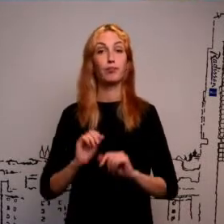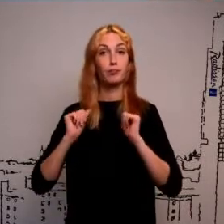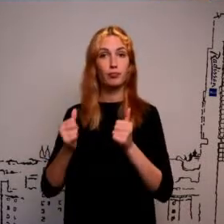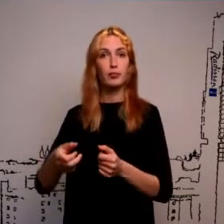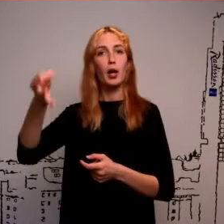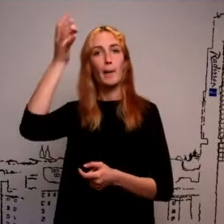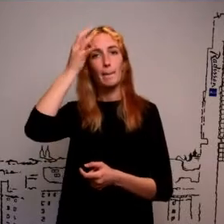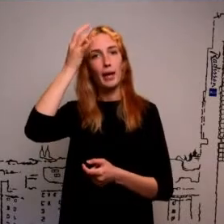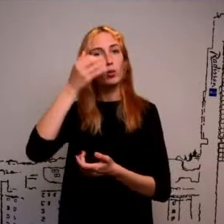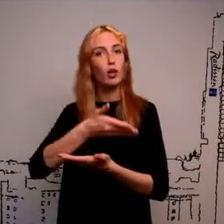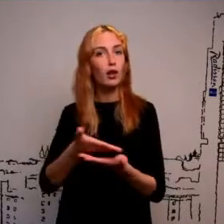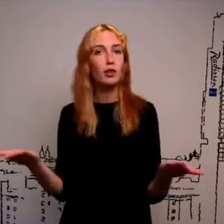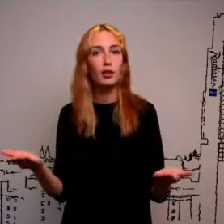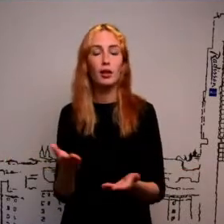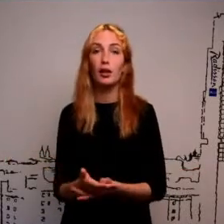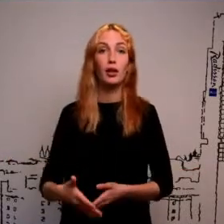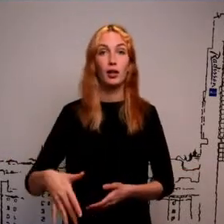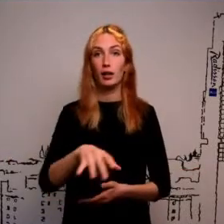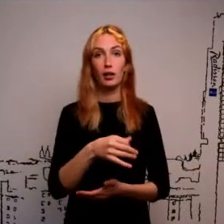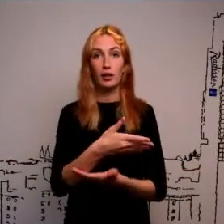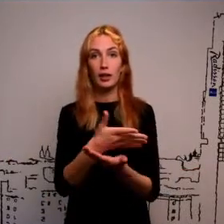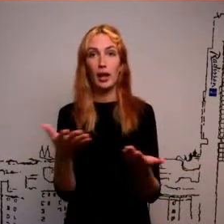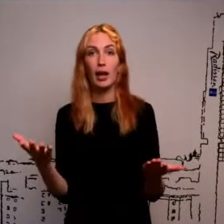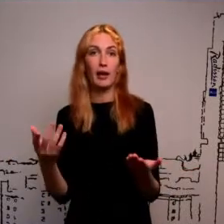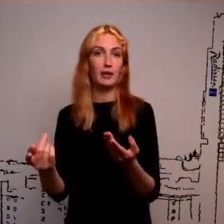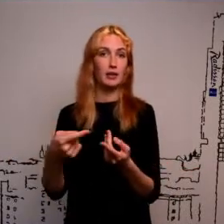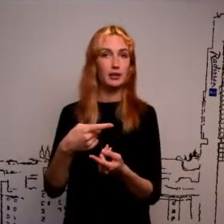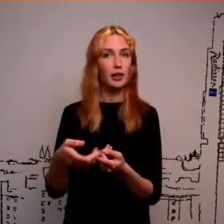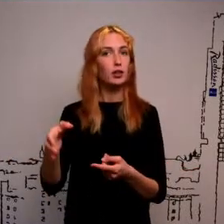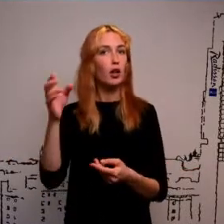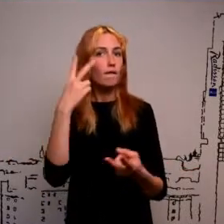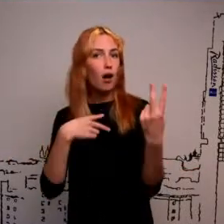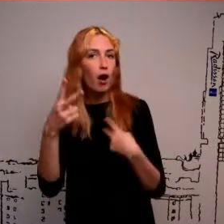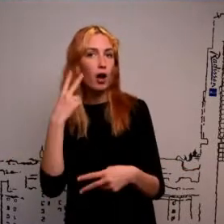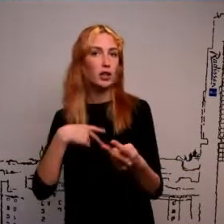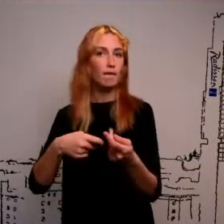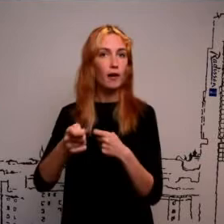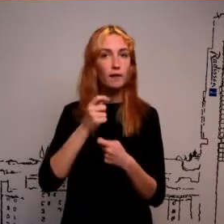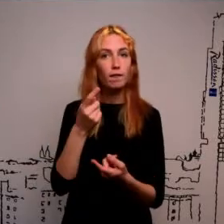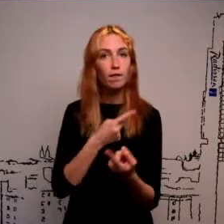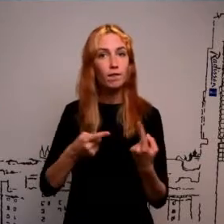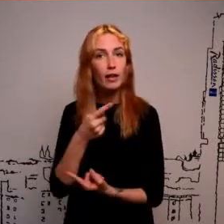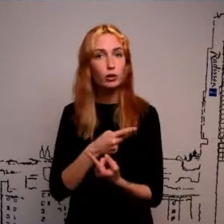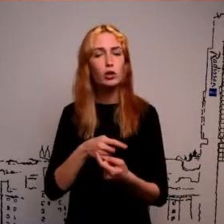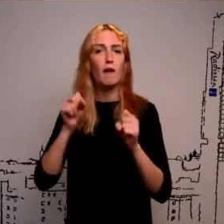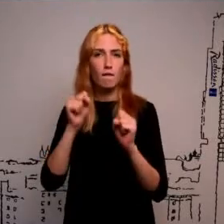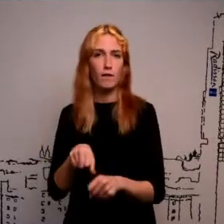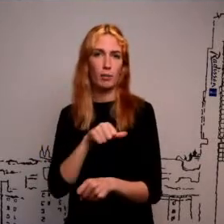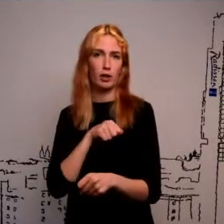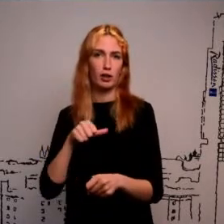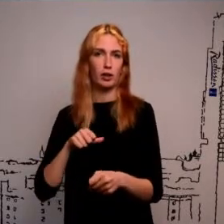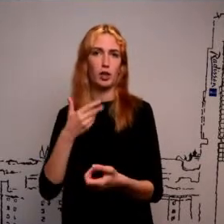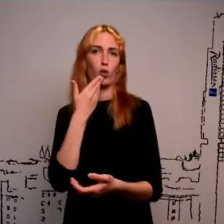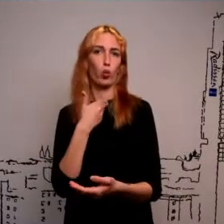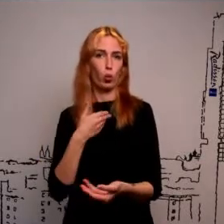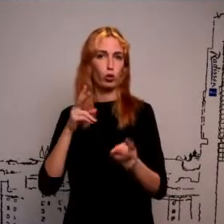tuletan meelde, et kõigil, kes meie vestlust siin kuulavad, on võimalik ise ka küsimusi küsida ja hea meel on näha, et